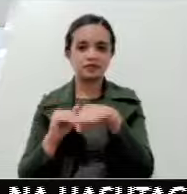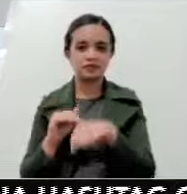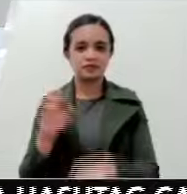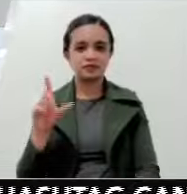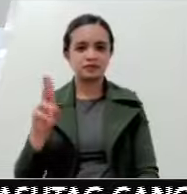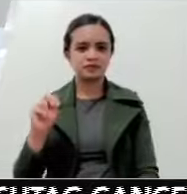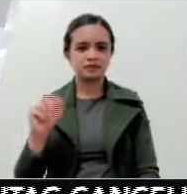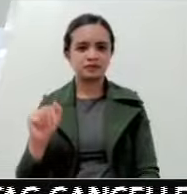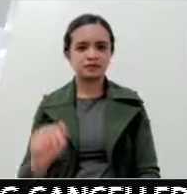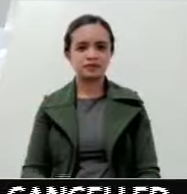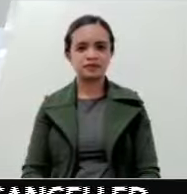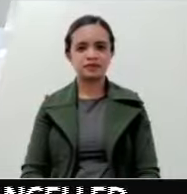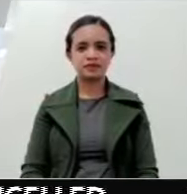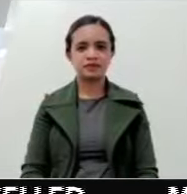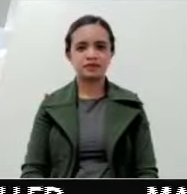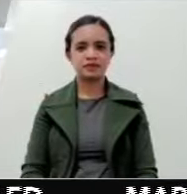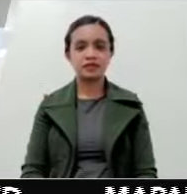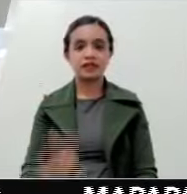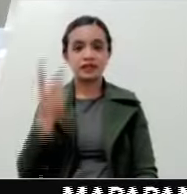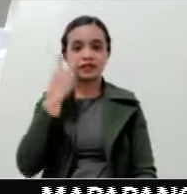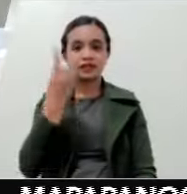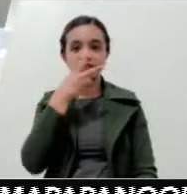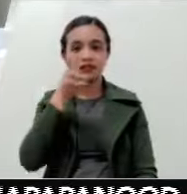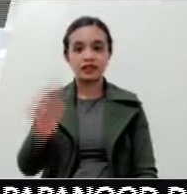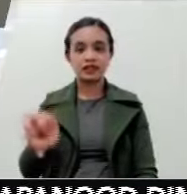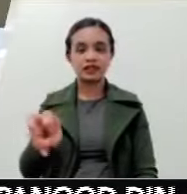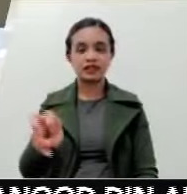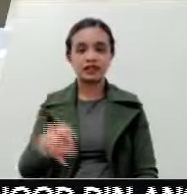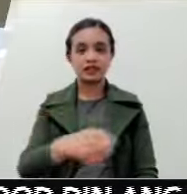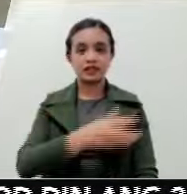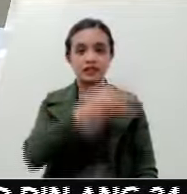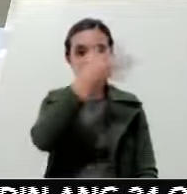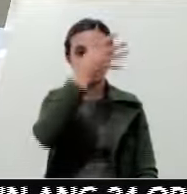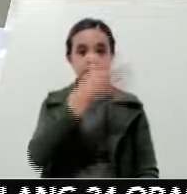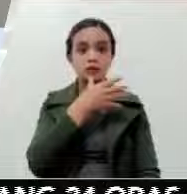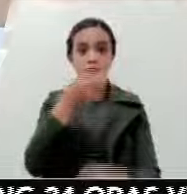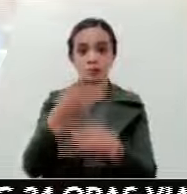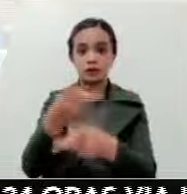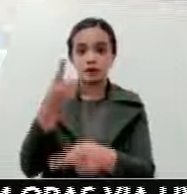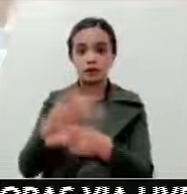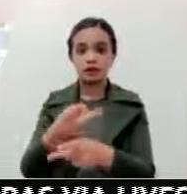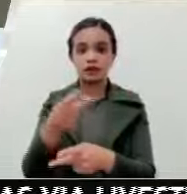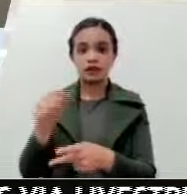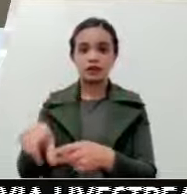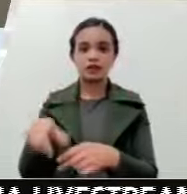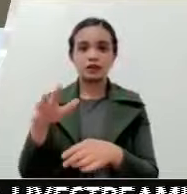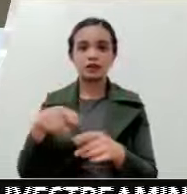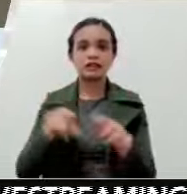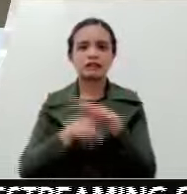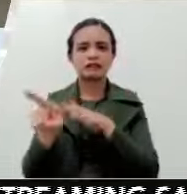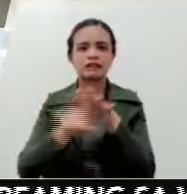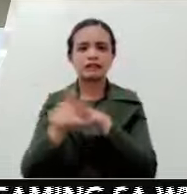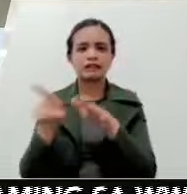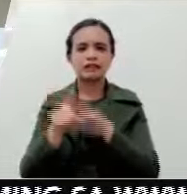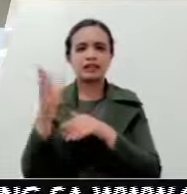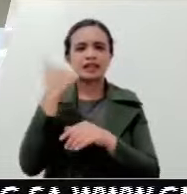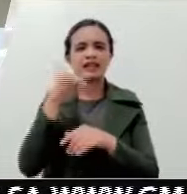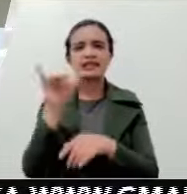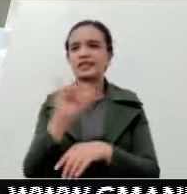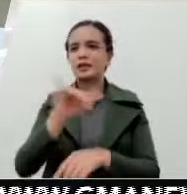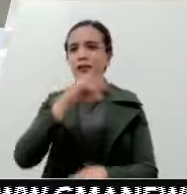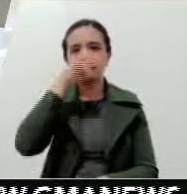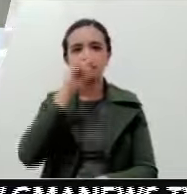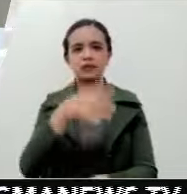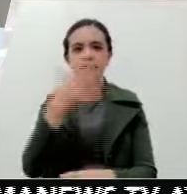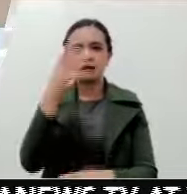caught in the act siya ng kanyang fur parent. Naku, lagot. Takas pa more. Aba, eh parang batang napagalitan ng nanay ang